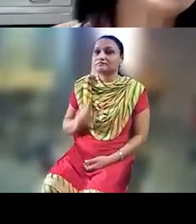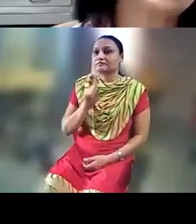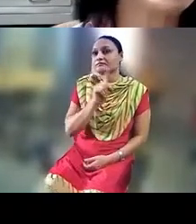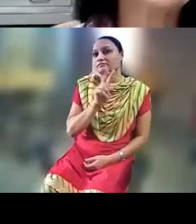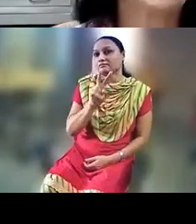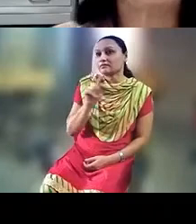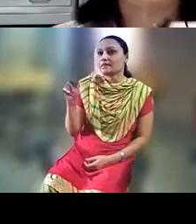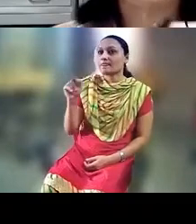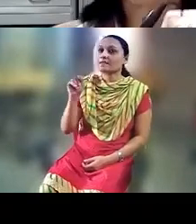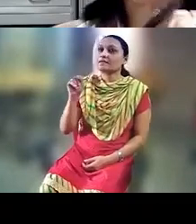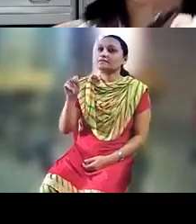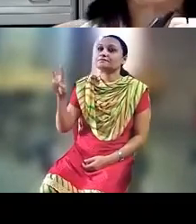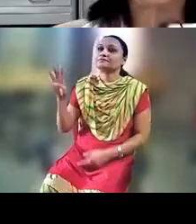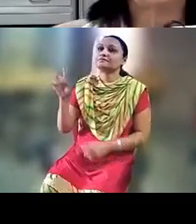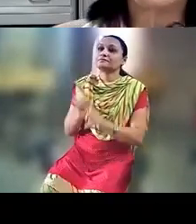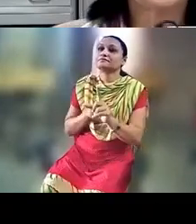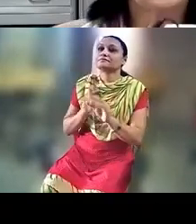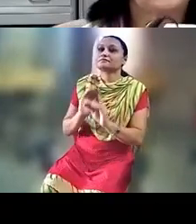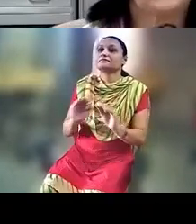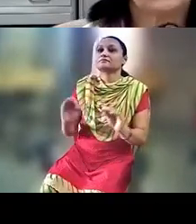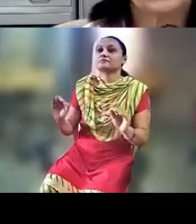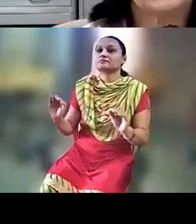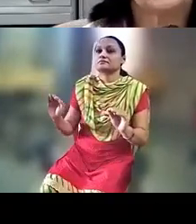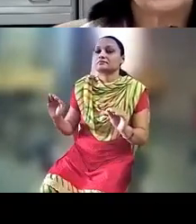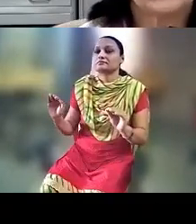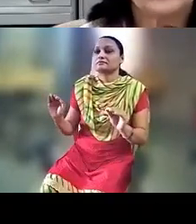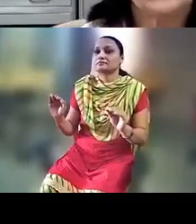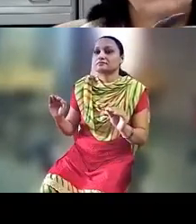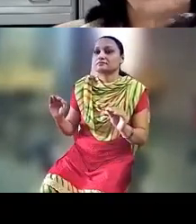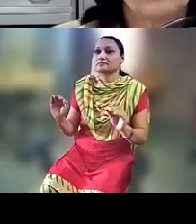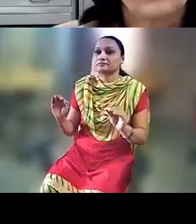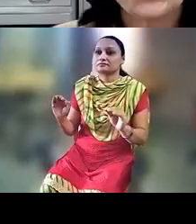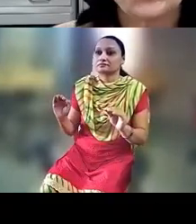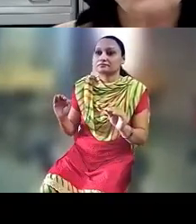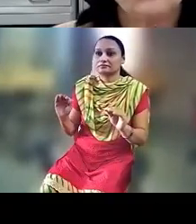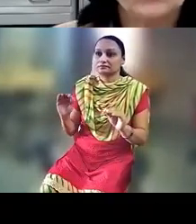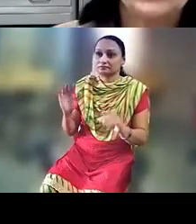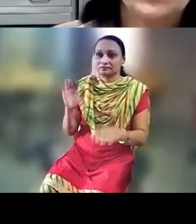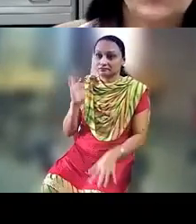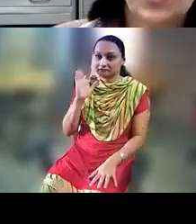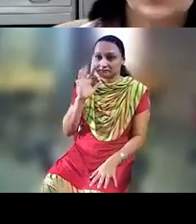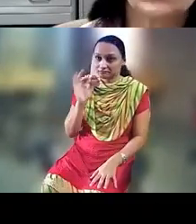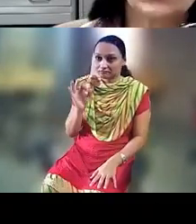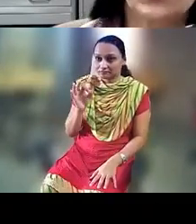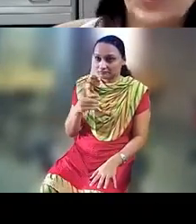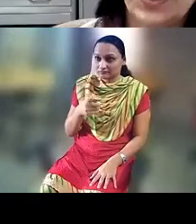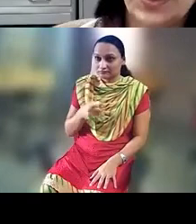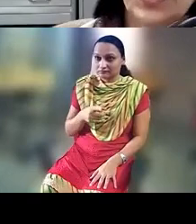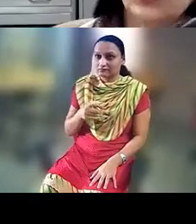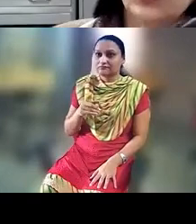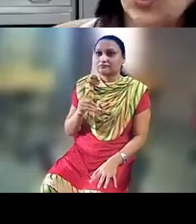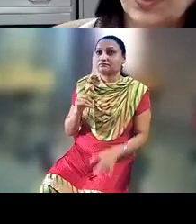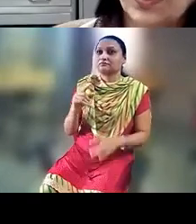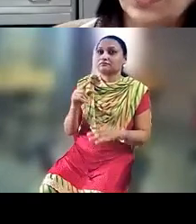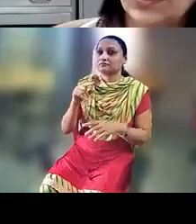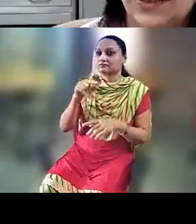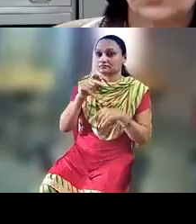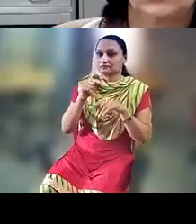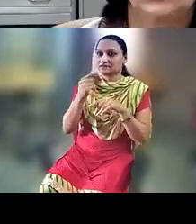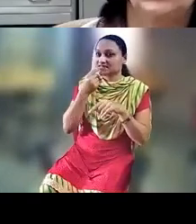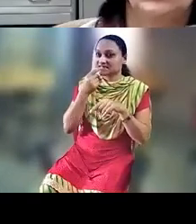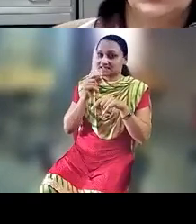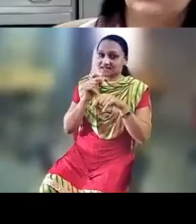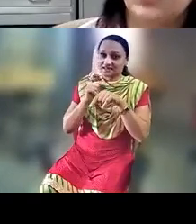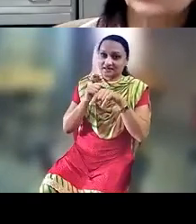12 से 14 साल पे हमें इस चीज की बात करने की जरूरत है जो कि सेंसिटिव टॉपिक्स हैं, जैसे कि ड्रग्स, ड्रिंकिंग, स्मोकिंग एंड